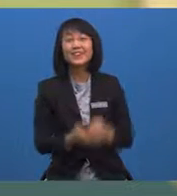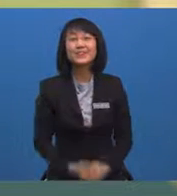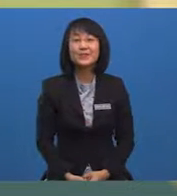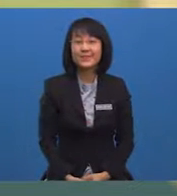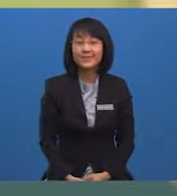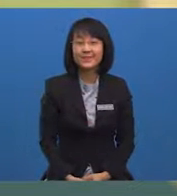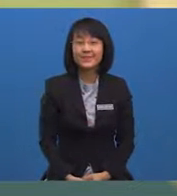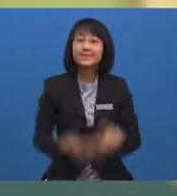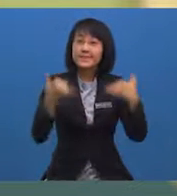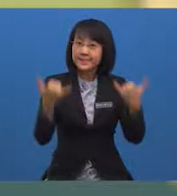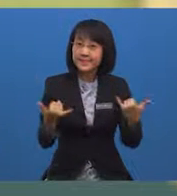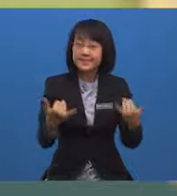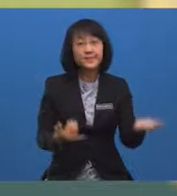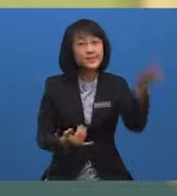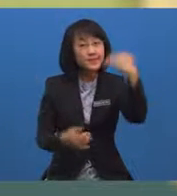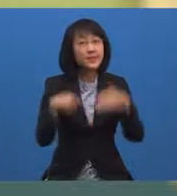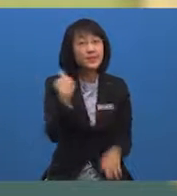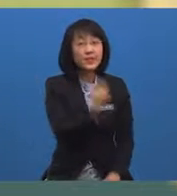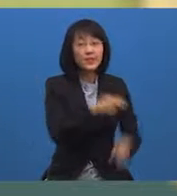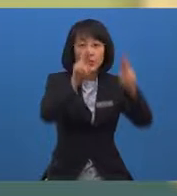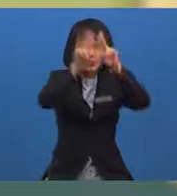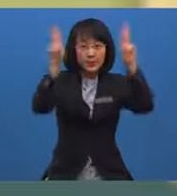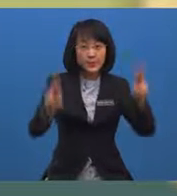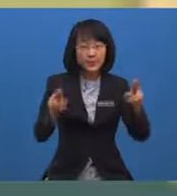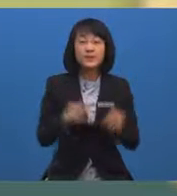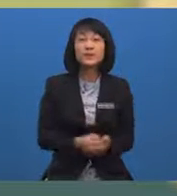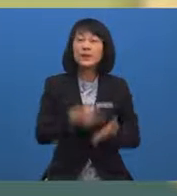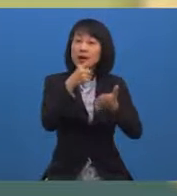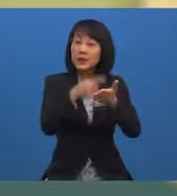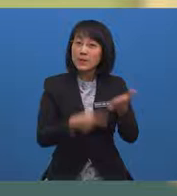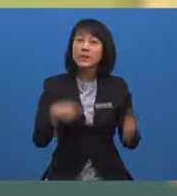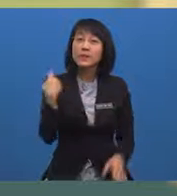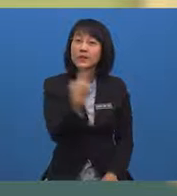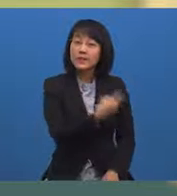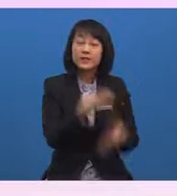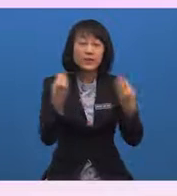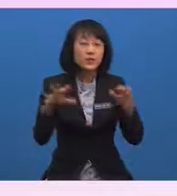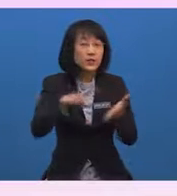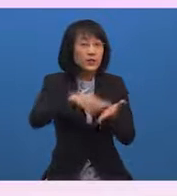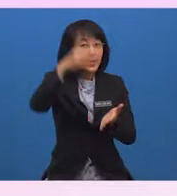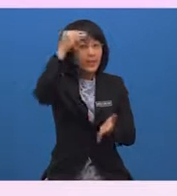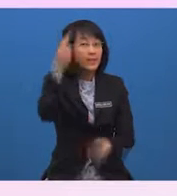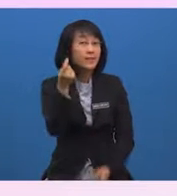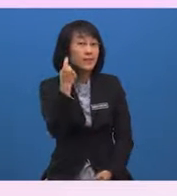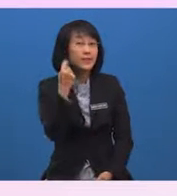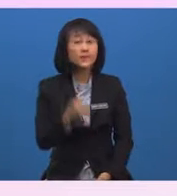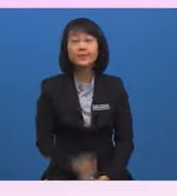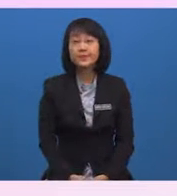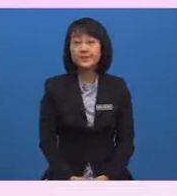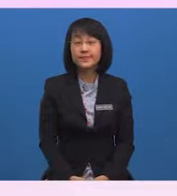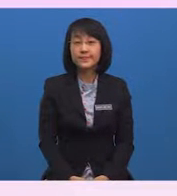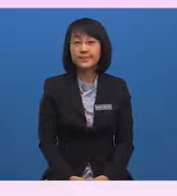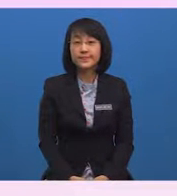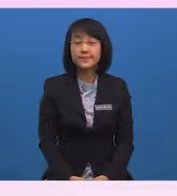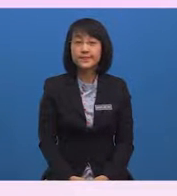Sekarang, mari kita uji apa yang kita telah belajar sebentar tadi. Murid-murid,